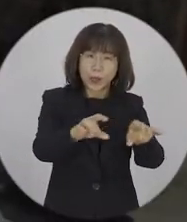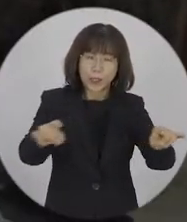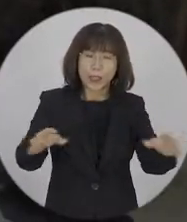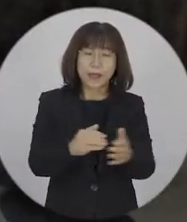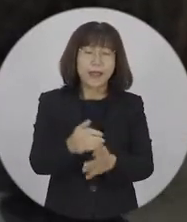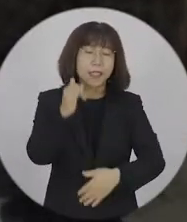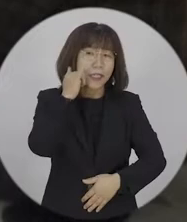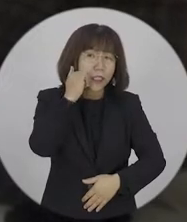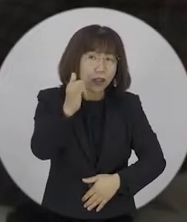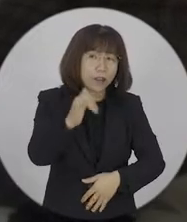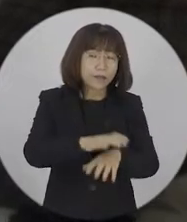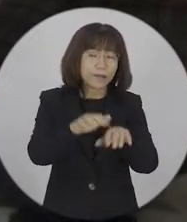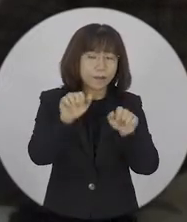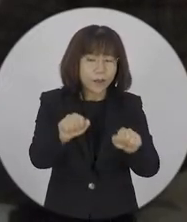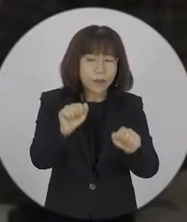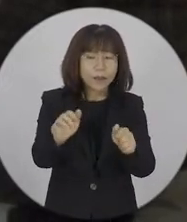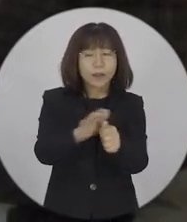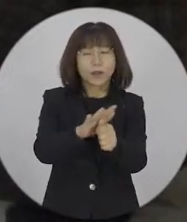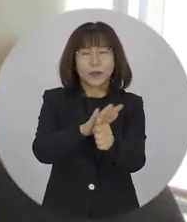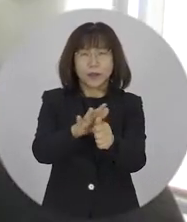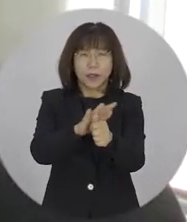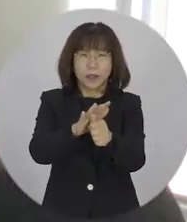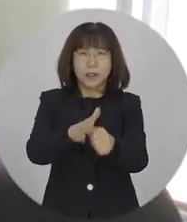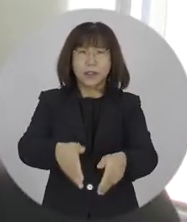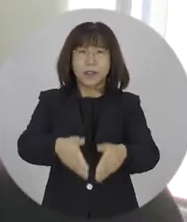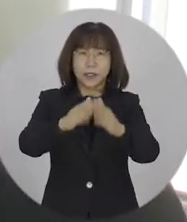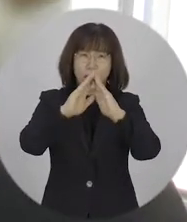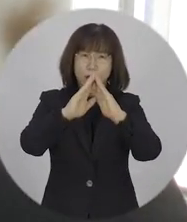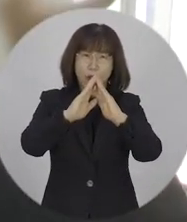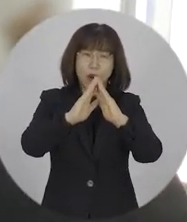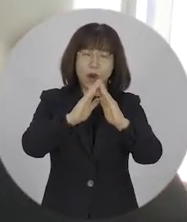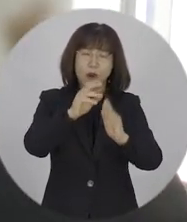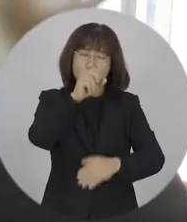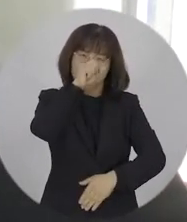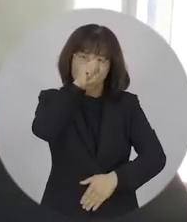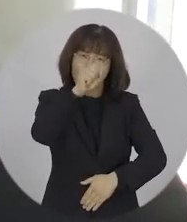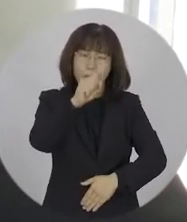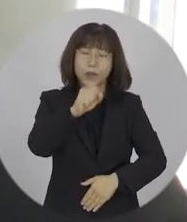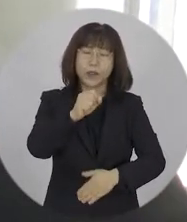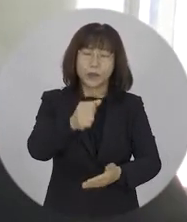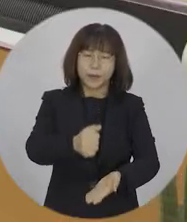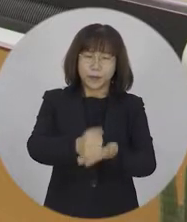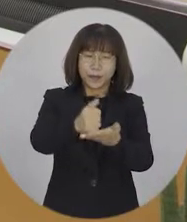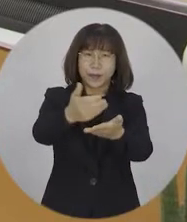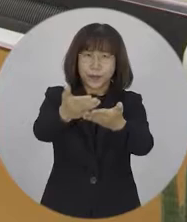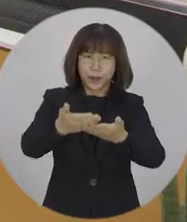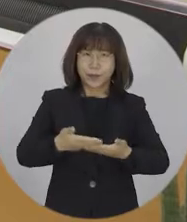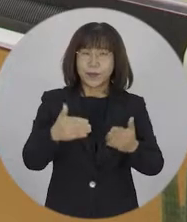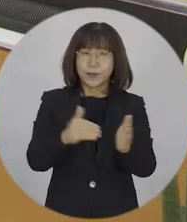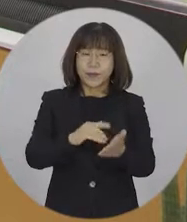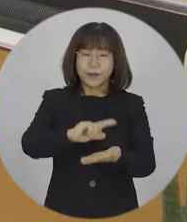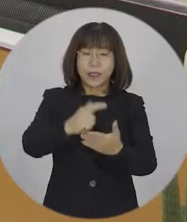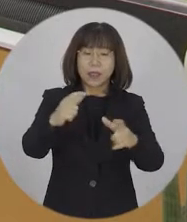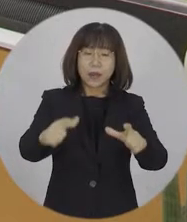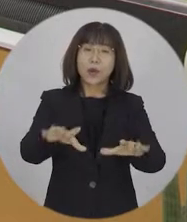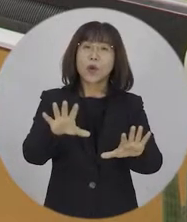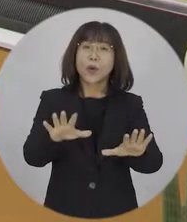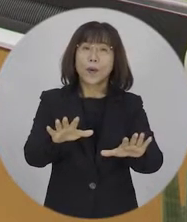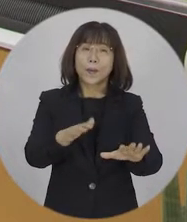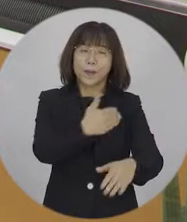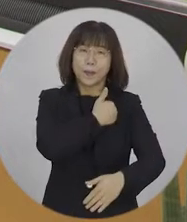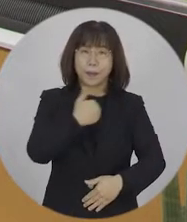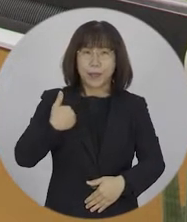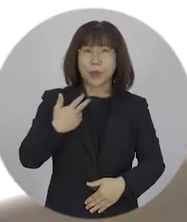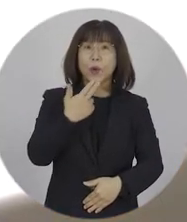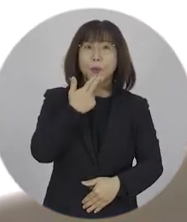등 지역사회 통합 돌본 공동체를 조성한 점이 좋은 평가를 받았습니다 한편 강서구는 이번 선정